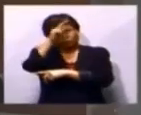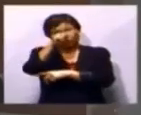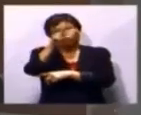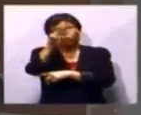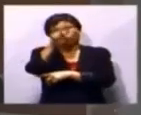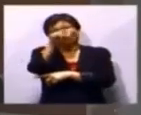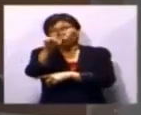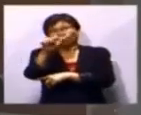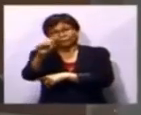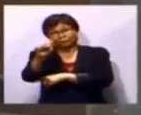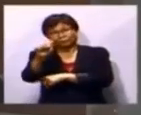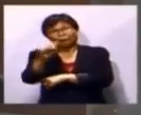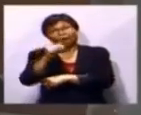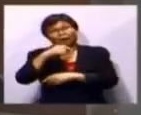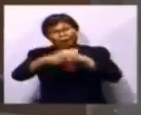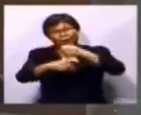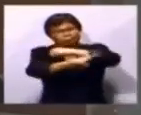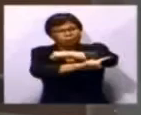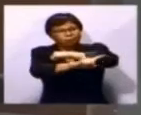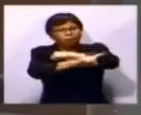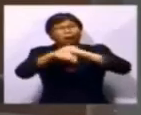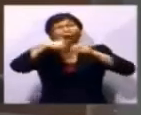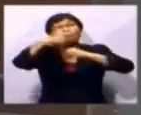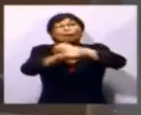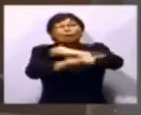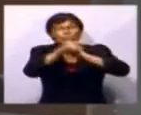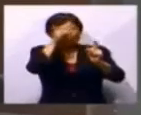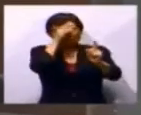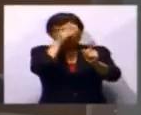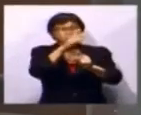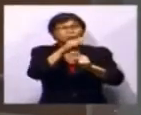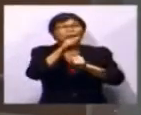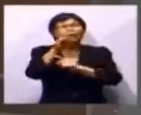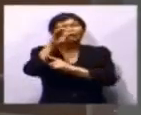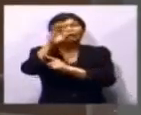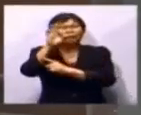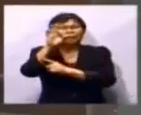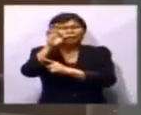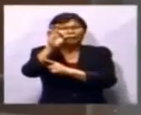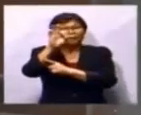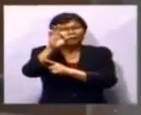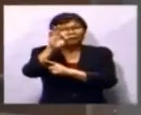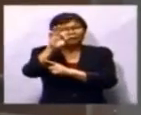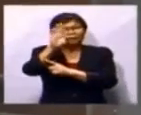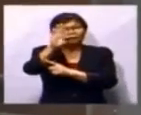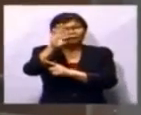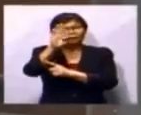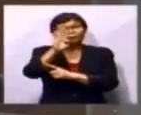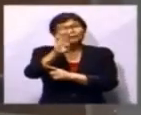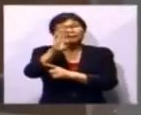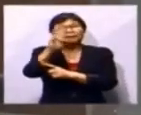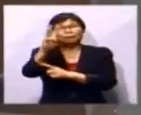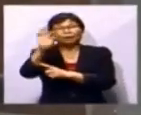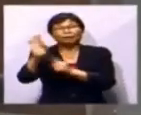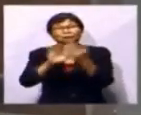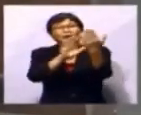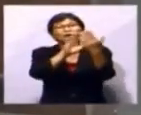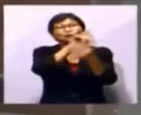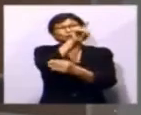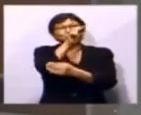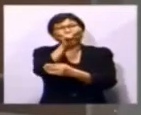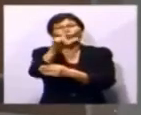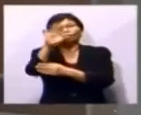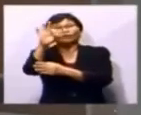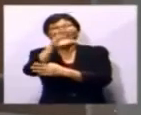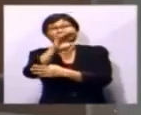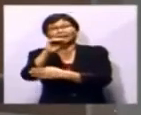Sri Norza Zakaria mengenai hukuman yang dikenakan oleh Persekutuan Badminton Dunia BWF terhadap Zulfadli Zulkifli